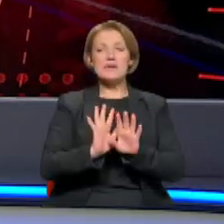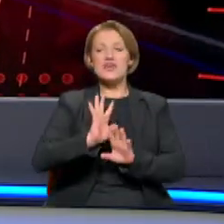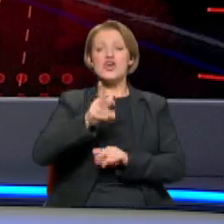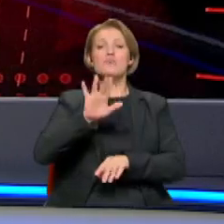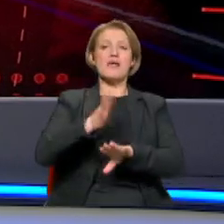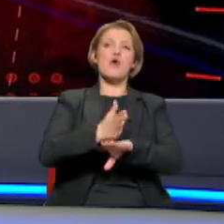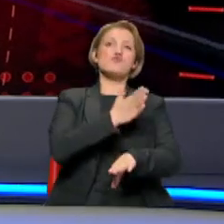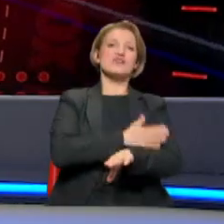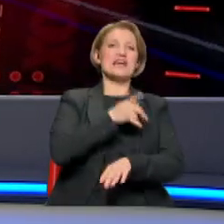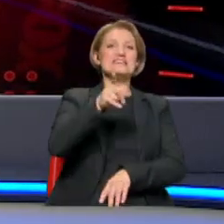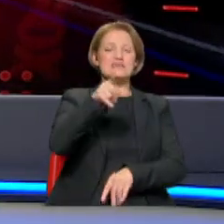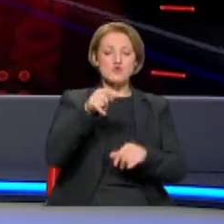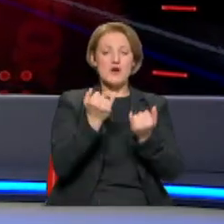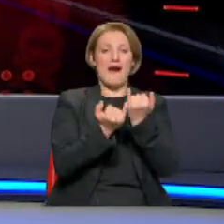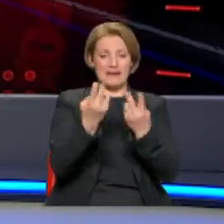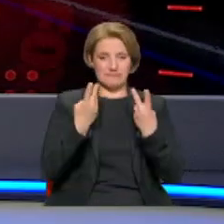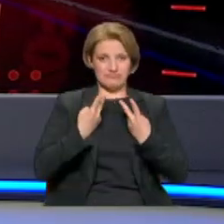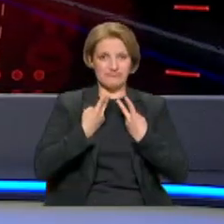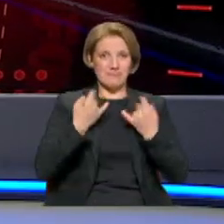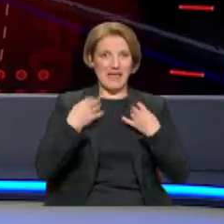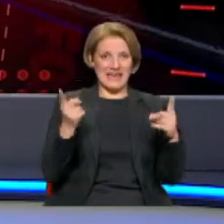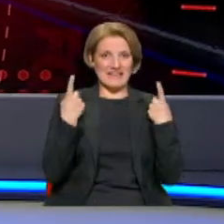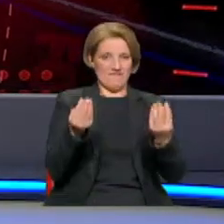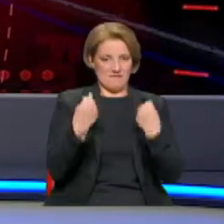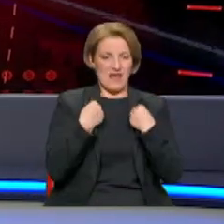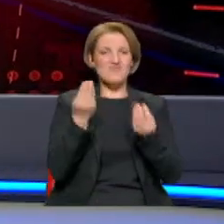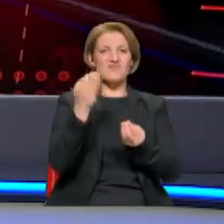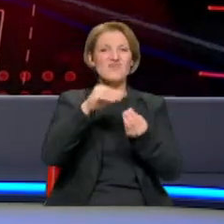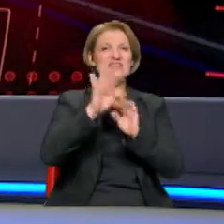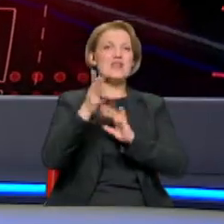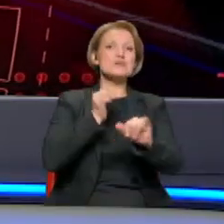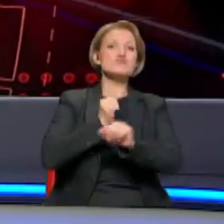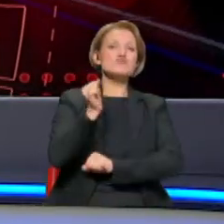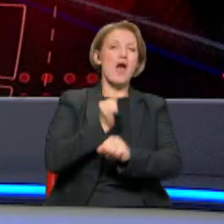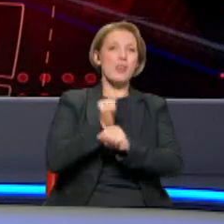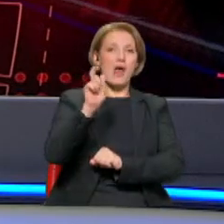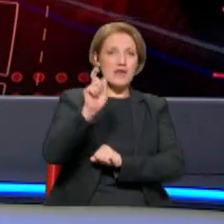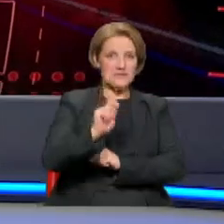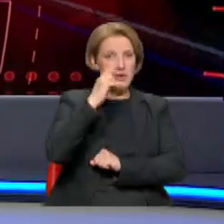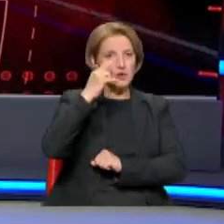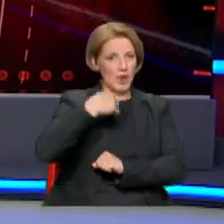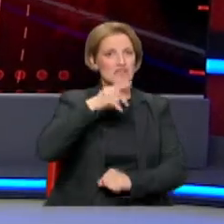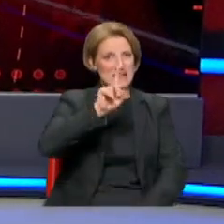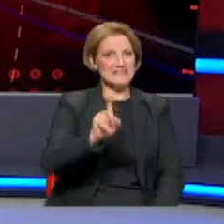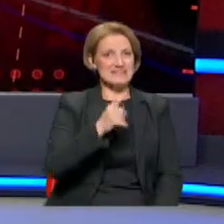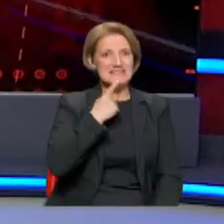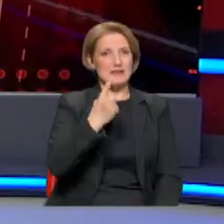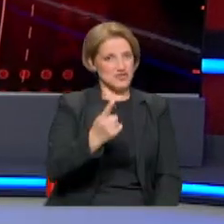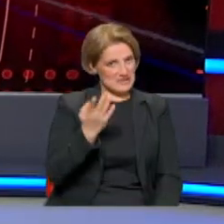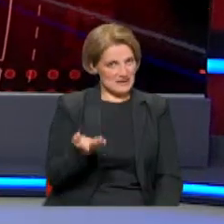5 gün önce siz bu kardeşinize yetkiyi verin Ondan sonra faizle şunu da bundan nasıl uğraşılır göreceksiniz